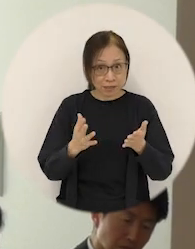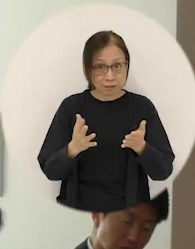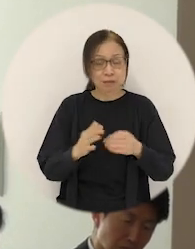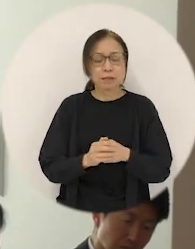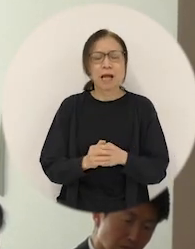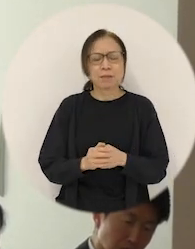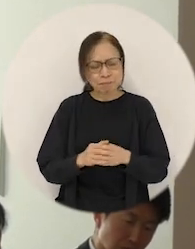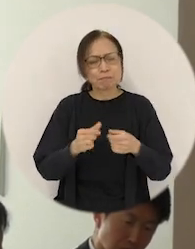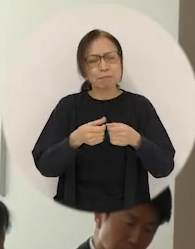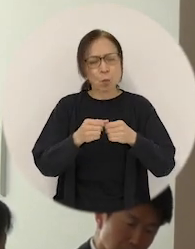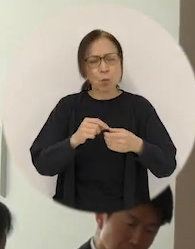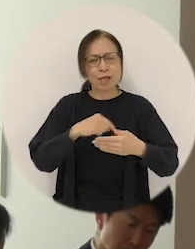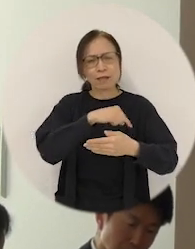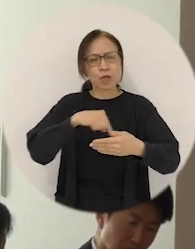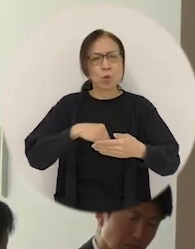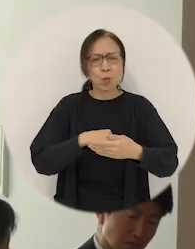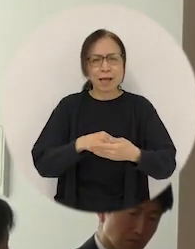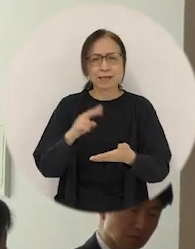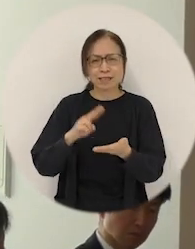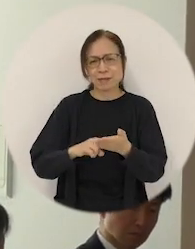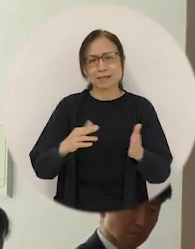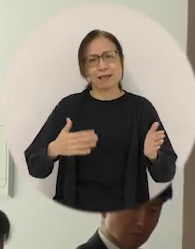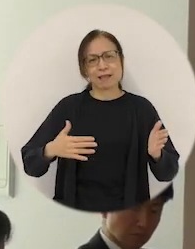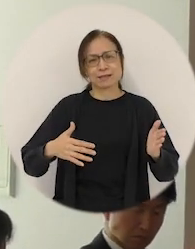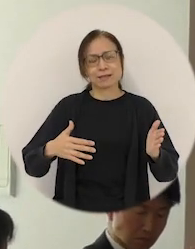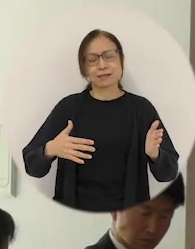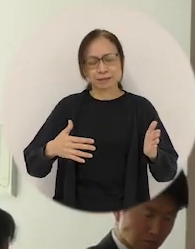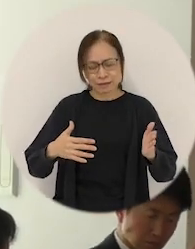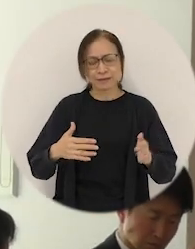細についてはまだちょっと決まっておりません。 わかりました。ありがとうございます。